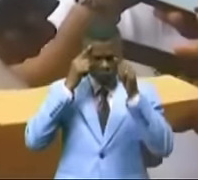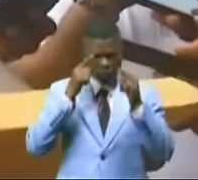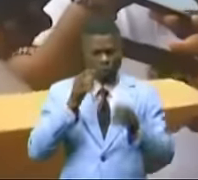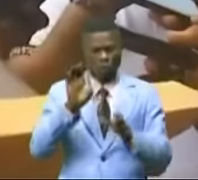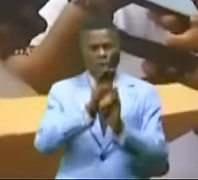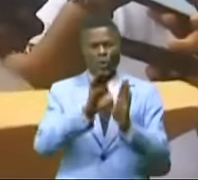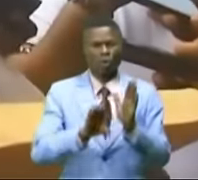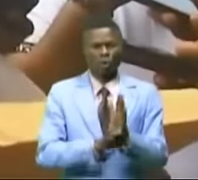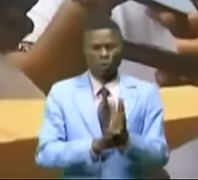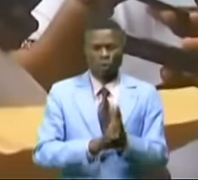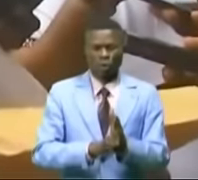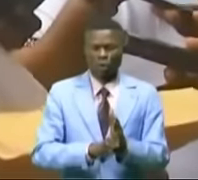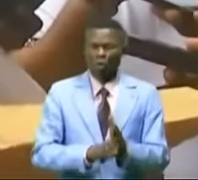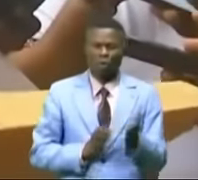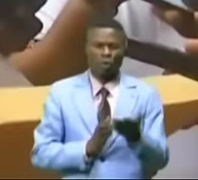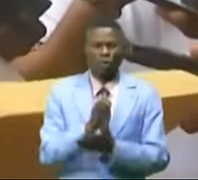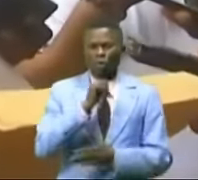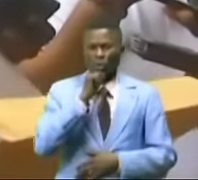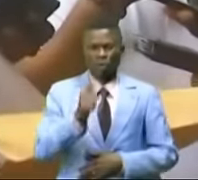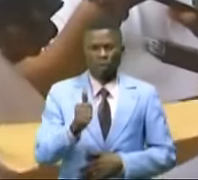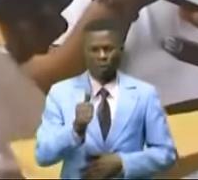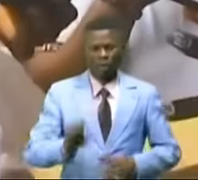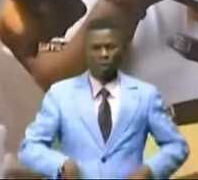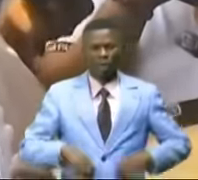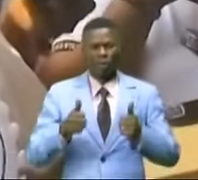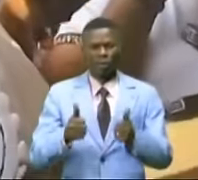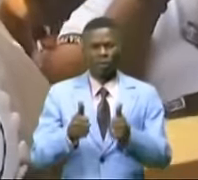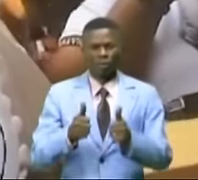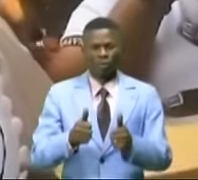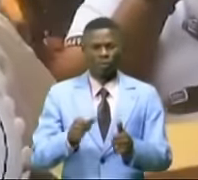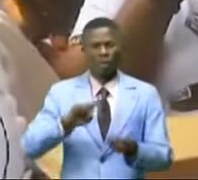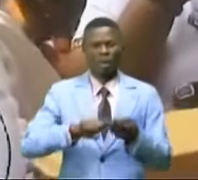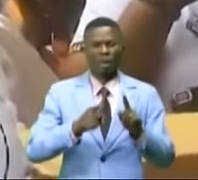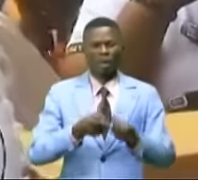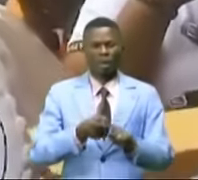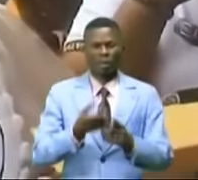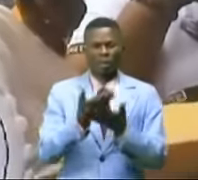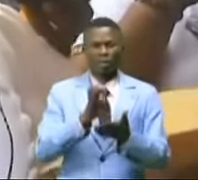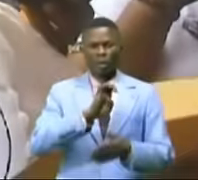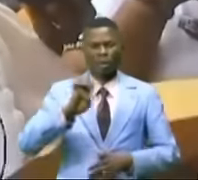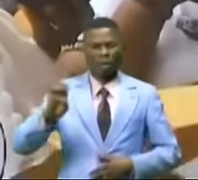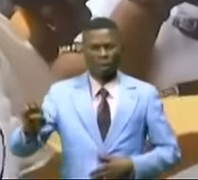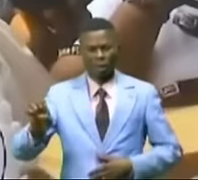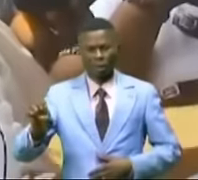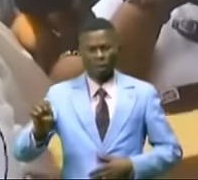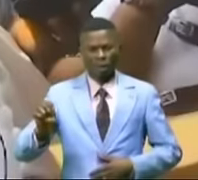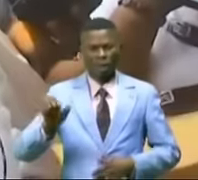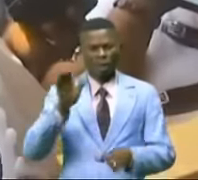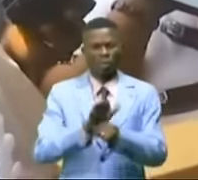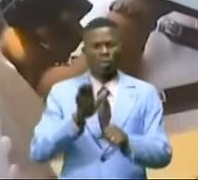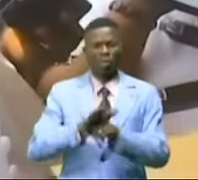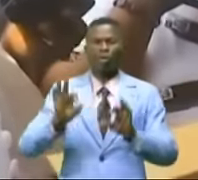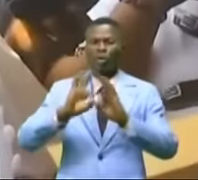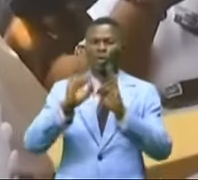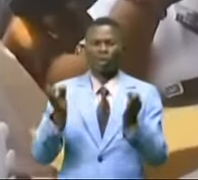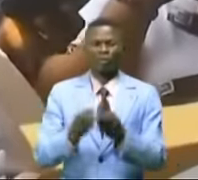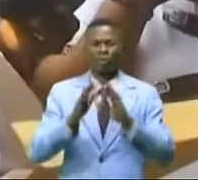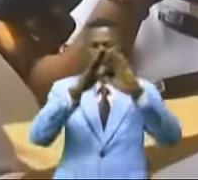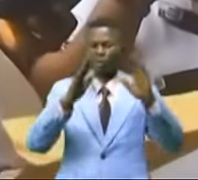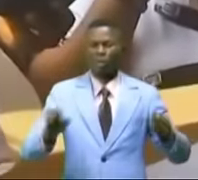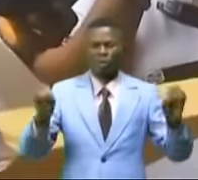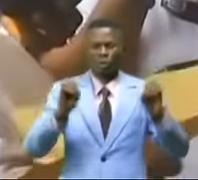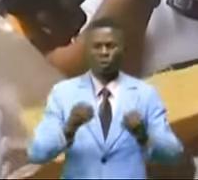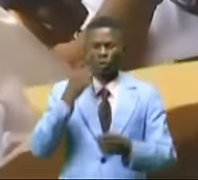conditions infrahumaines dans lesquelles vivent nos compatriotes de l'Est, où de nombreuses familles sont